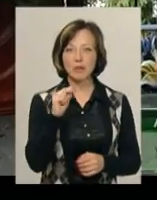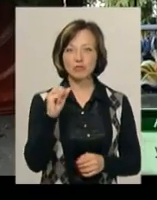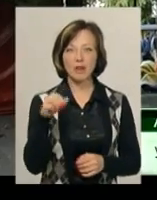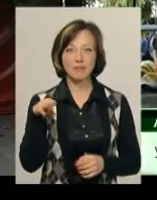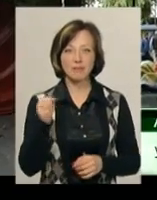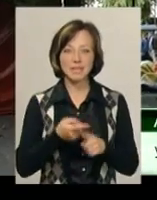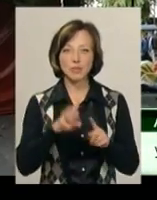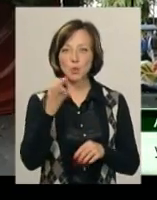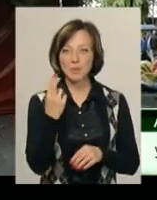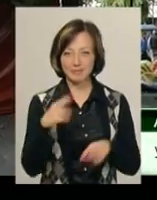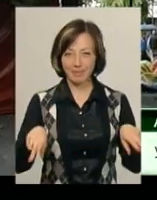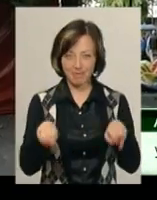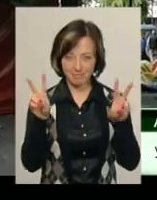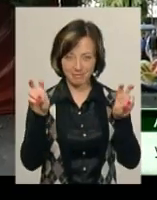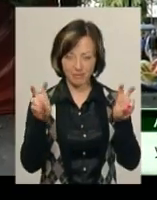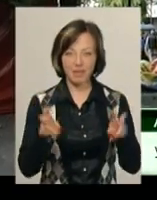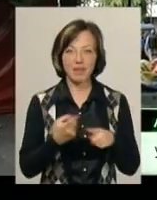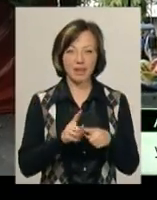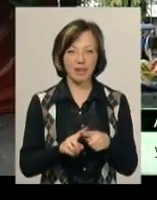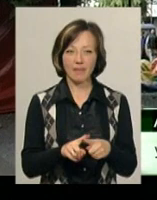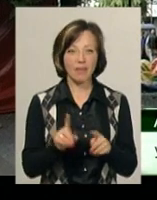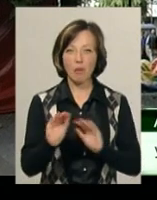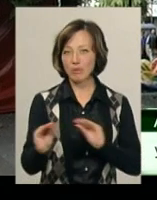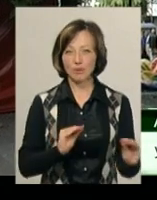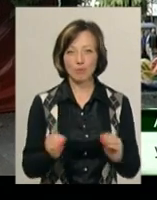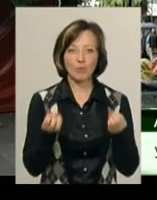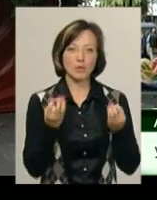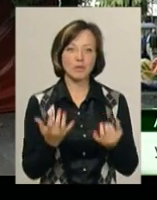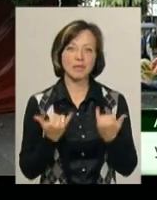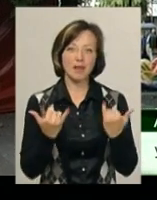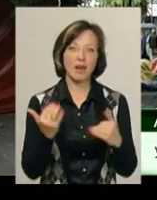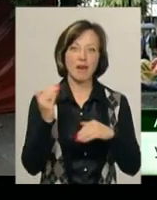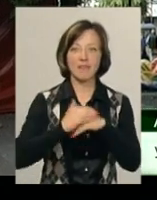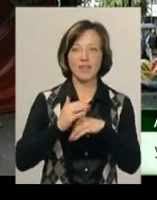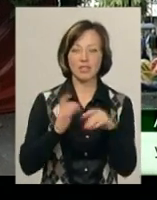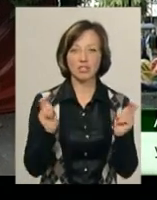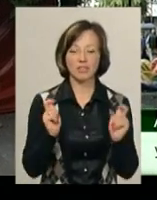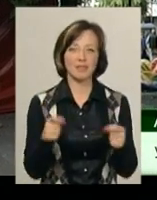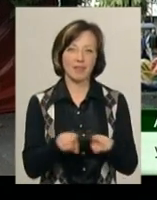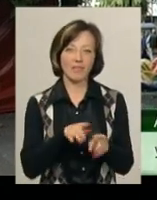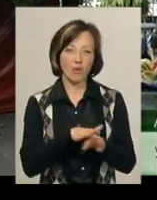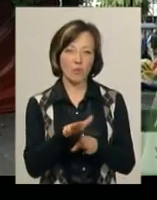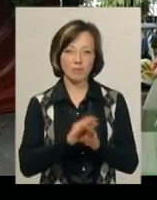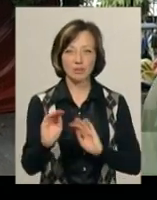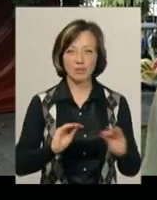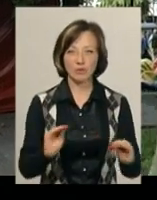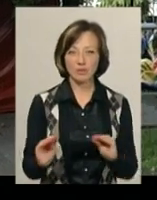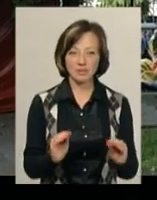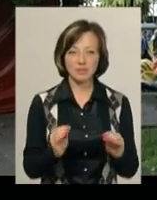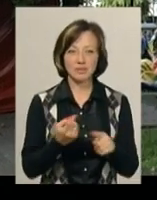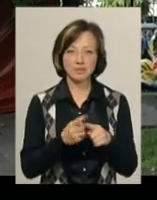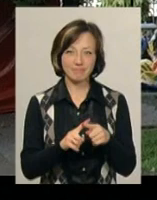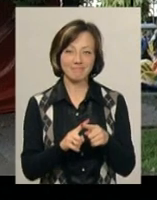танці, нагадую. Да? Тобто це танці, які не постановочні, вони такі для вечірок. Ну, виконуються теж постановки достатньо такого високого